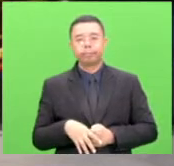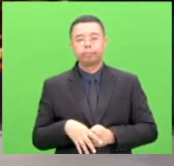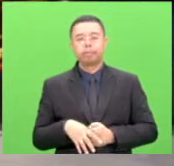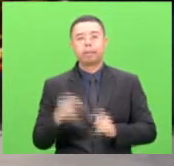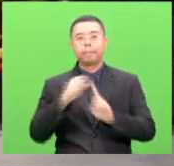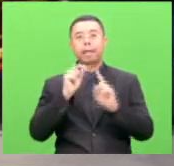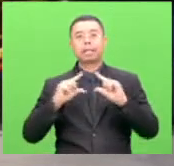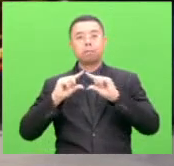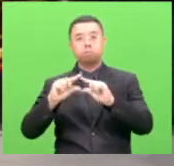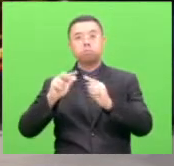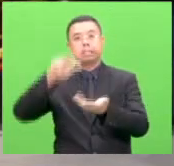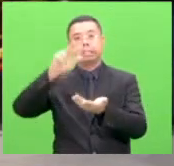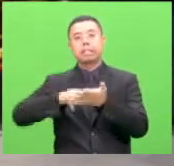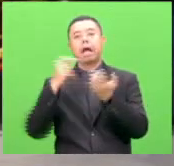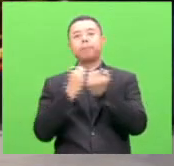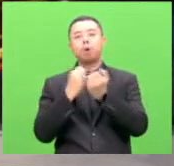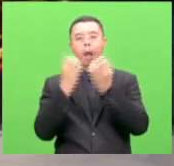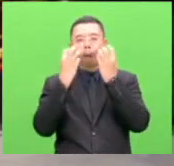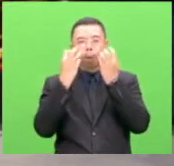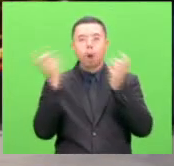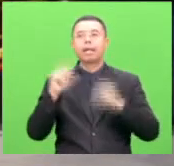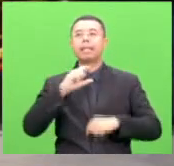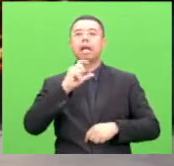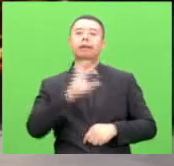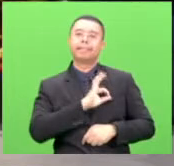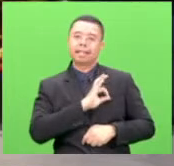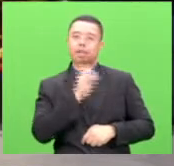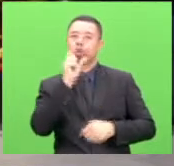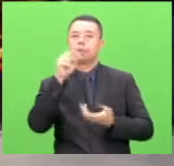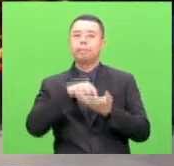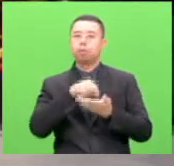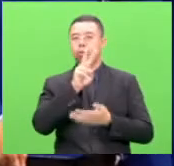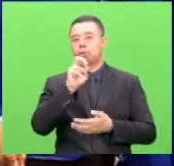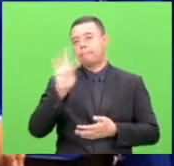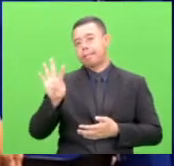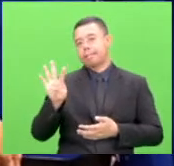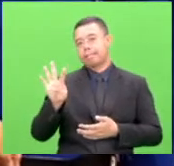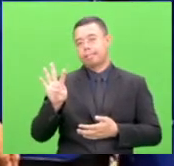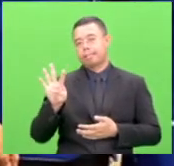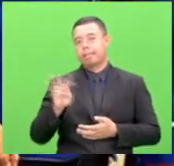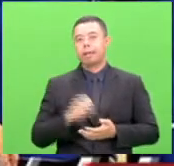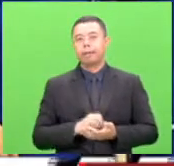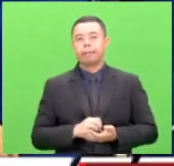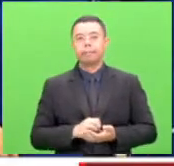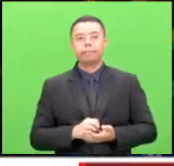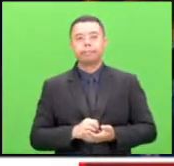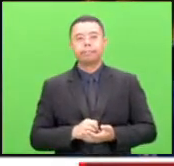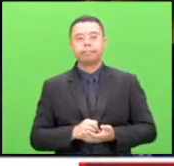Partai Demokrat resmi mendukung Prabowo Subianto sebagai calon presiden dalam pemilu 2024.